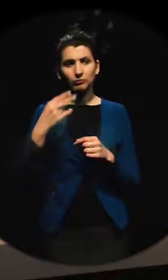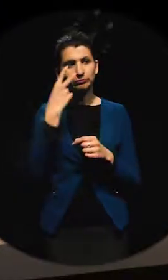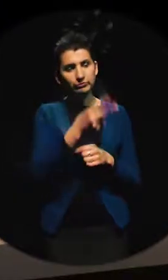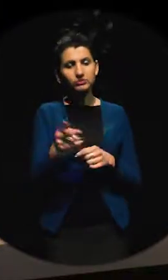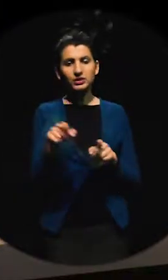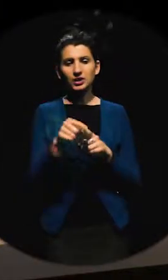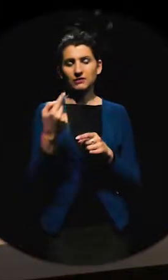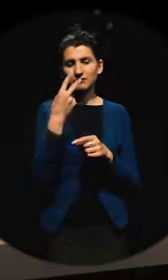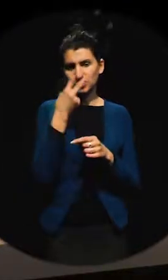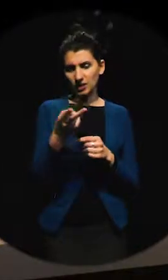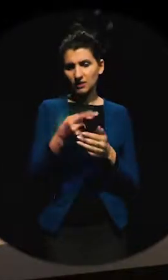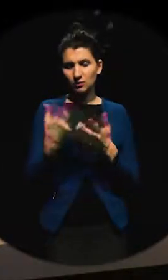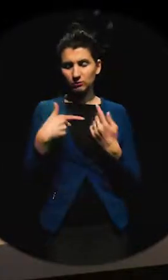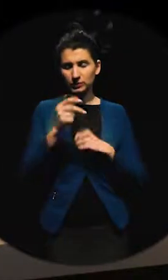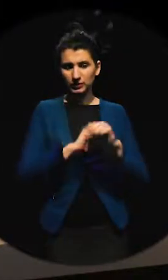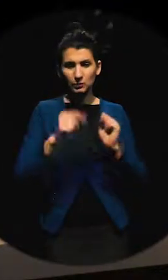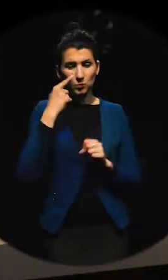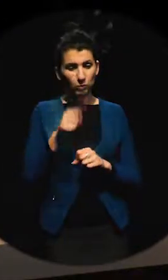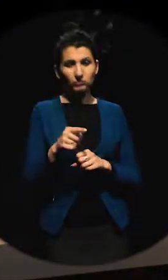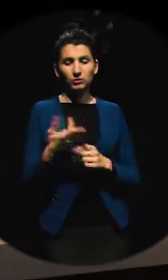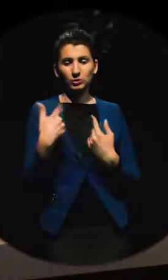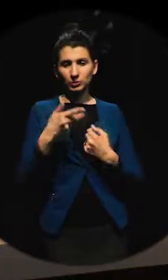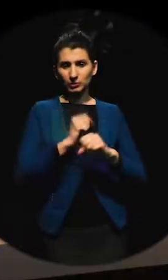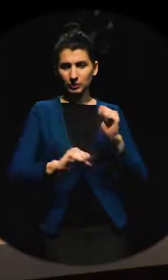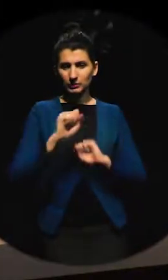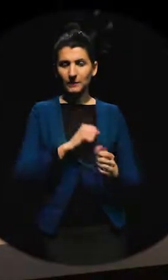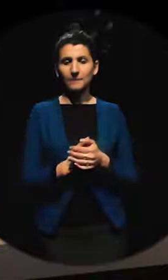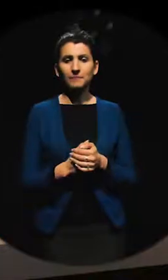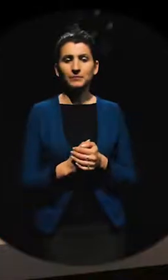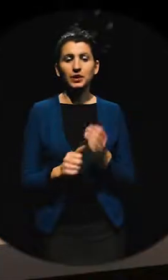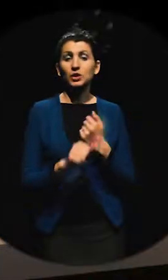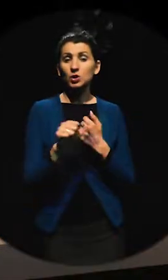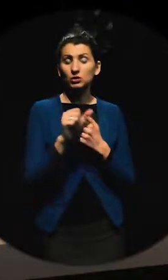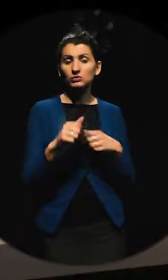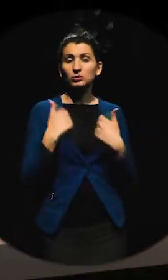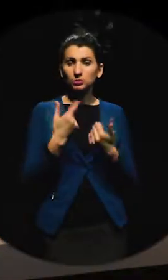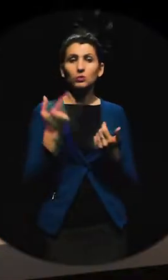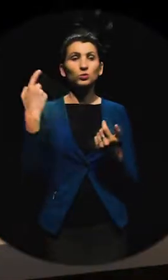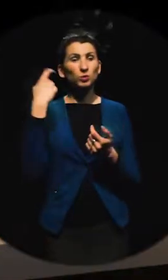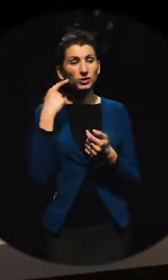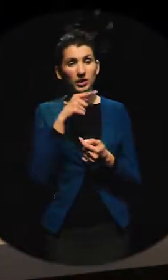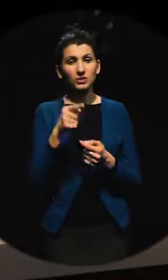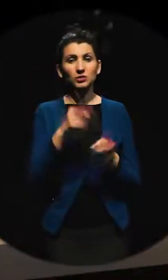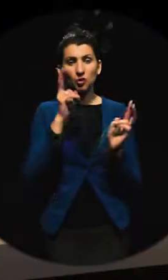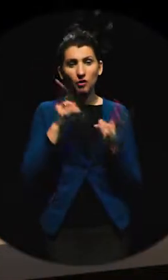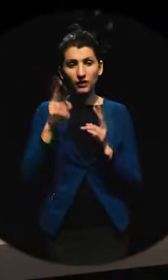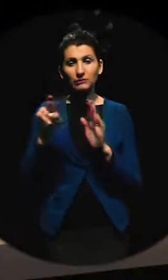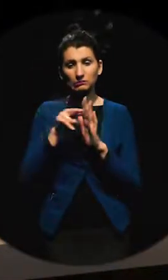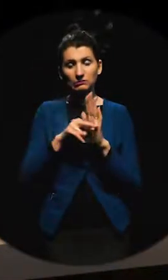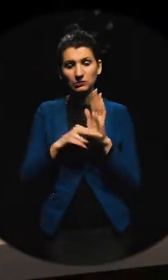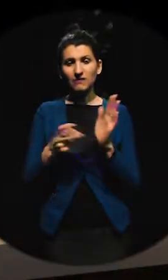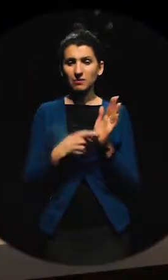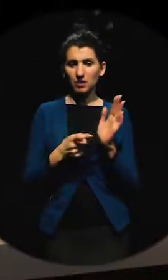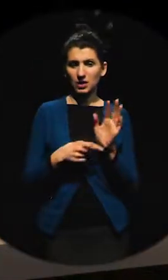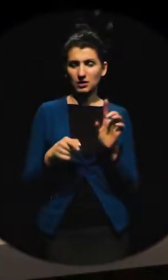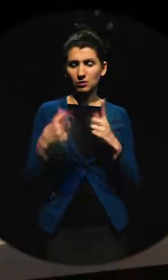patrzenia, ale też oczywiście w tej przestrzeni tak widzialności chodzi o to, żeby usłyszeć konkretne postulaty i